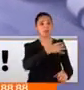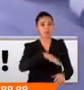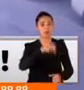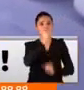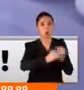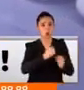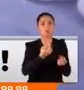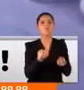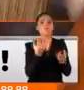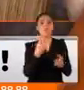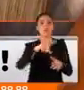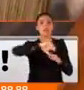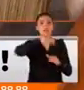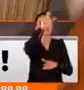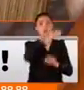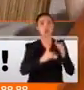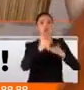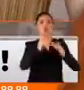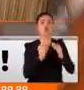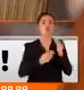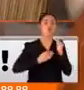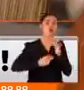olmadı. Hırsız karşısına çıkan duvarı aşıp kaçmayı başardı.